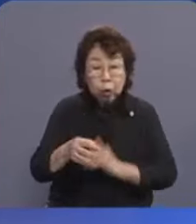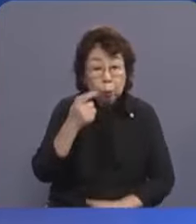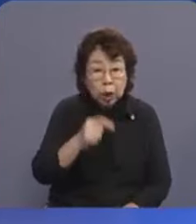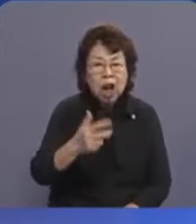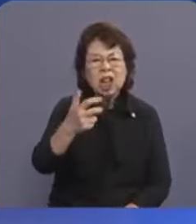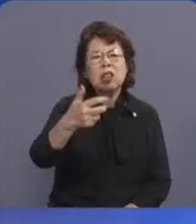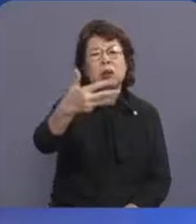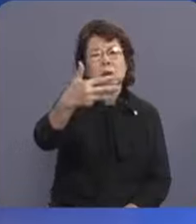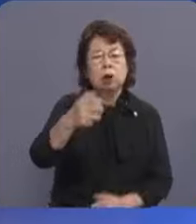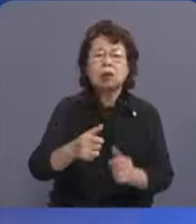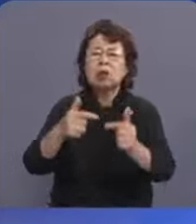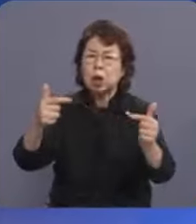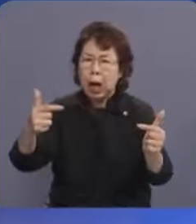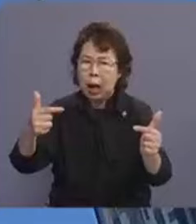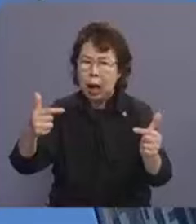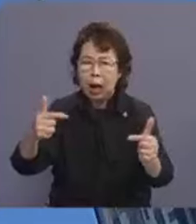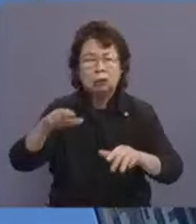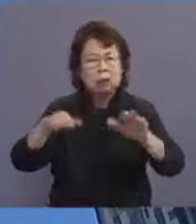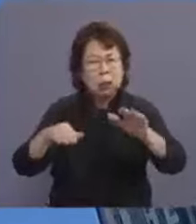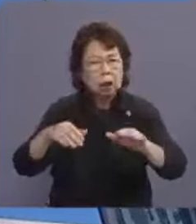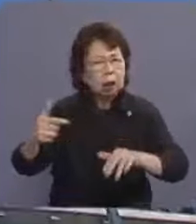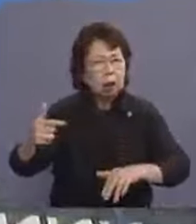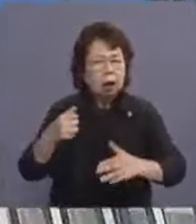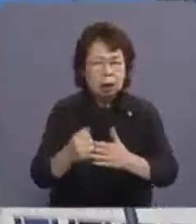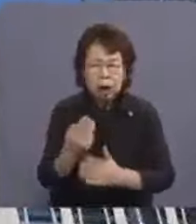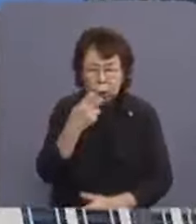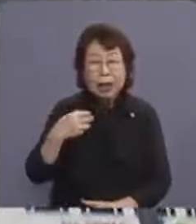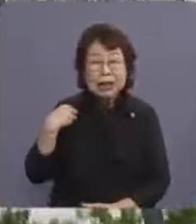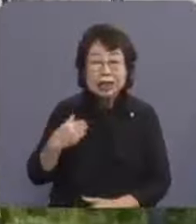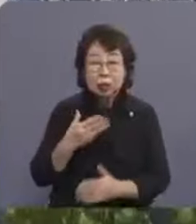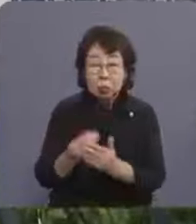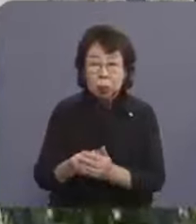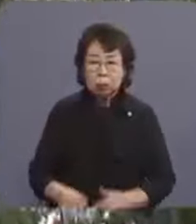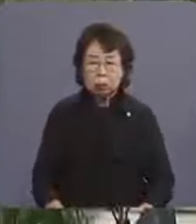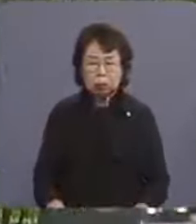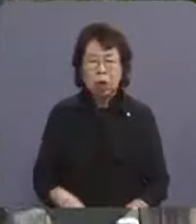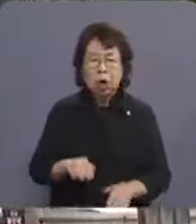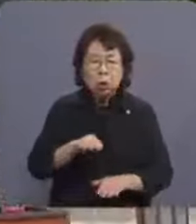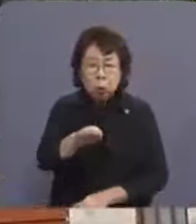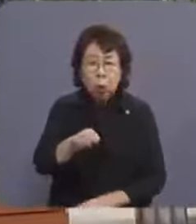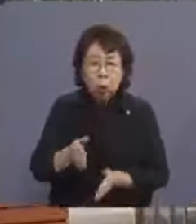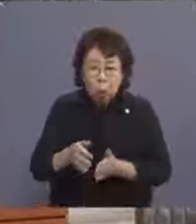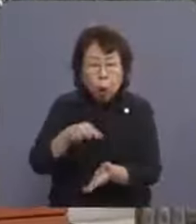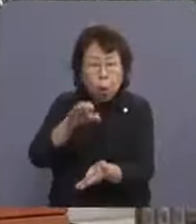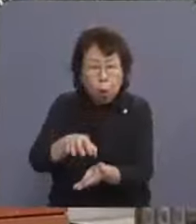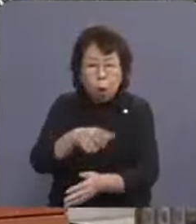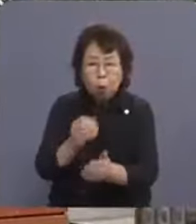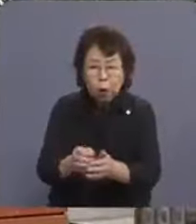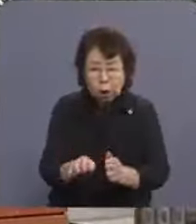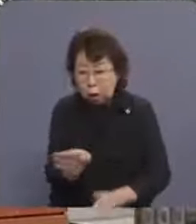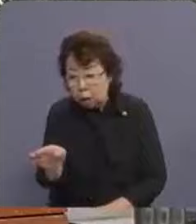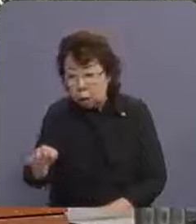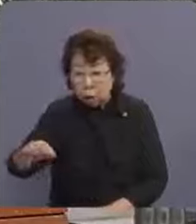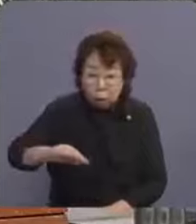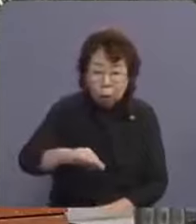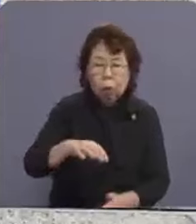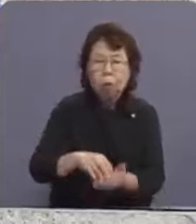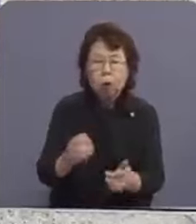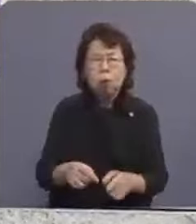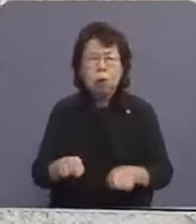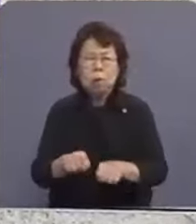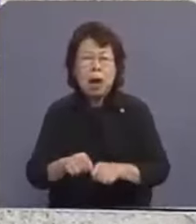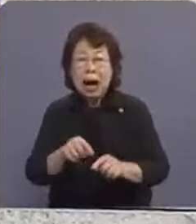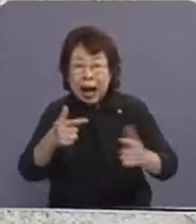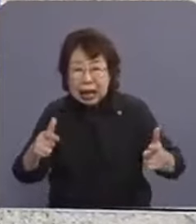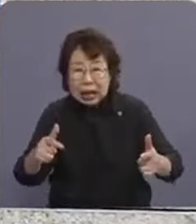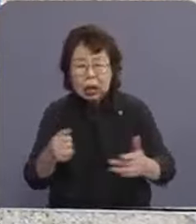여덟 곳까지 늘어났습니다 국토 관리청 등 다른 기관에서 도로 점용 허가를 받거나 진출입로의 보행로가 겹치지 않아